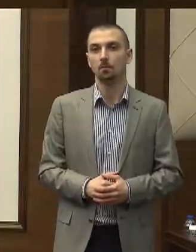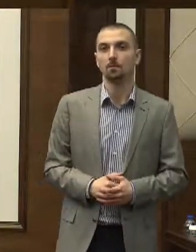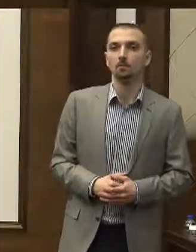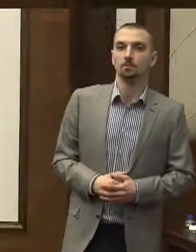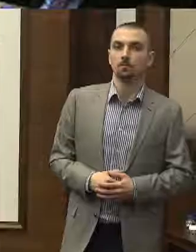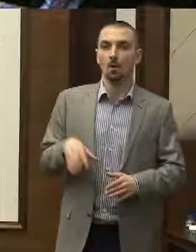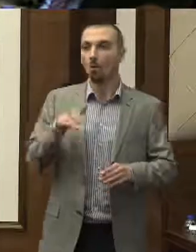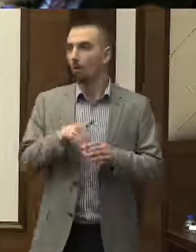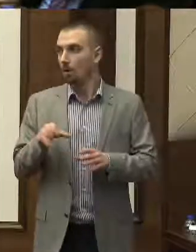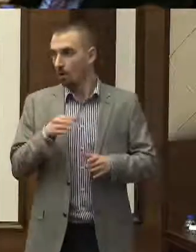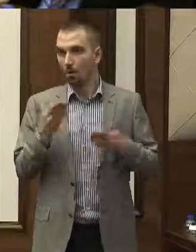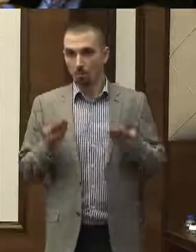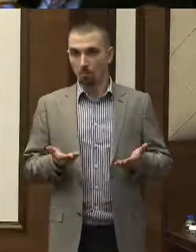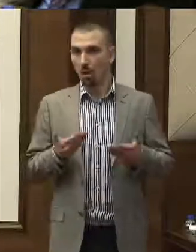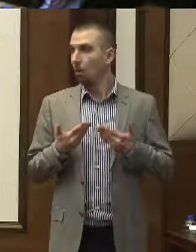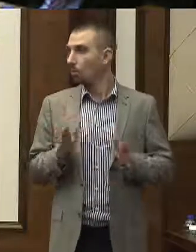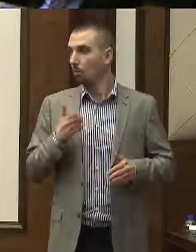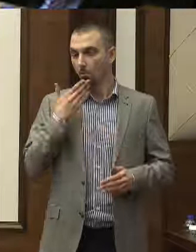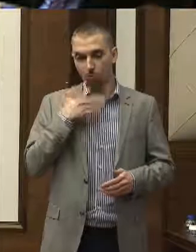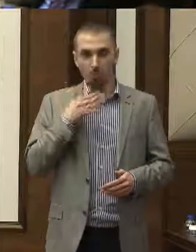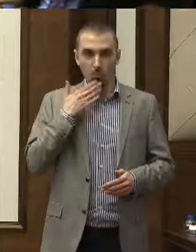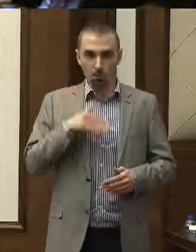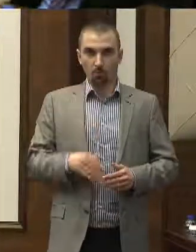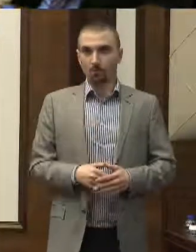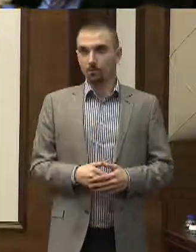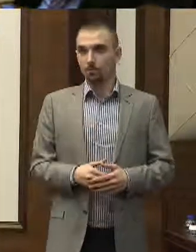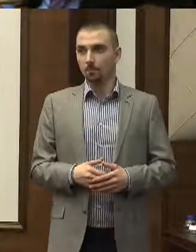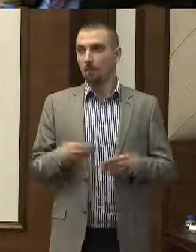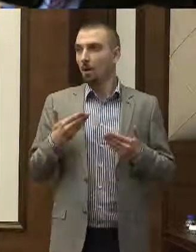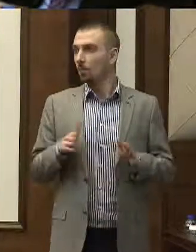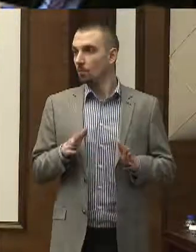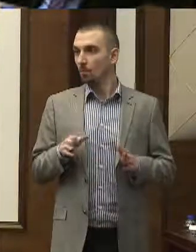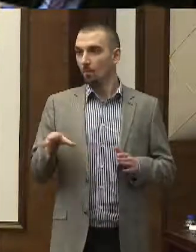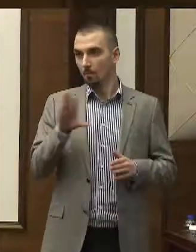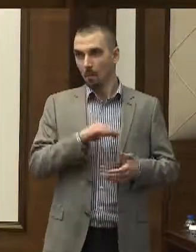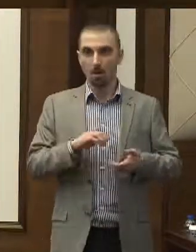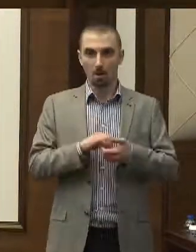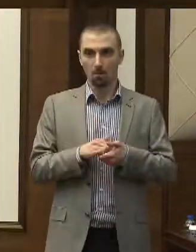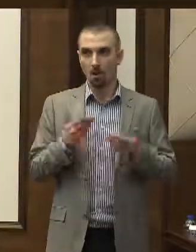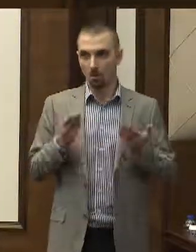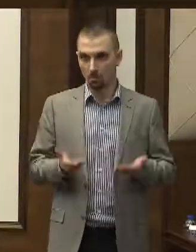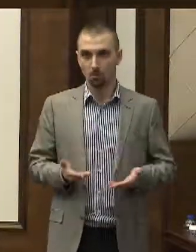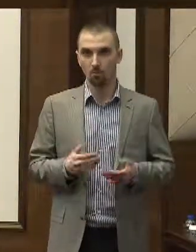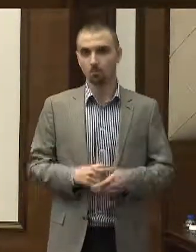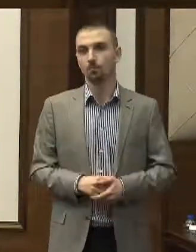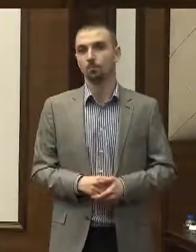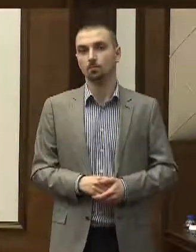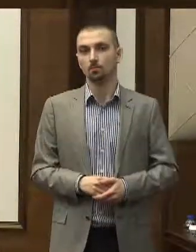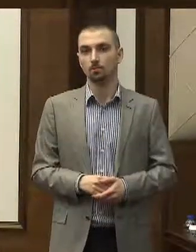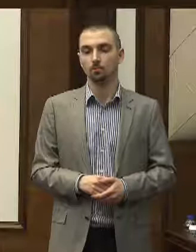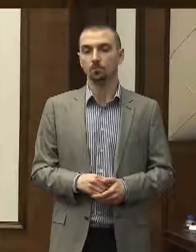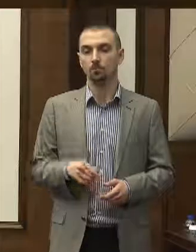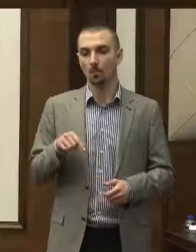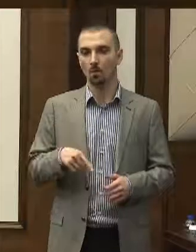okunmuş olduğunu oylarınıza sunuyorum. Kabul edenler, etmeyenler, kabulünü oylarınıza sunuyorum. Kabul edenler, etmeyenler oy birliğiyle kabul edilmiştir. Teşekkür ediyorum. Gündemin